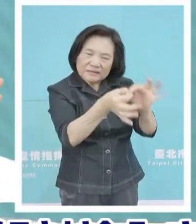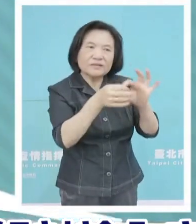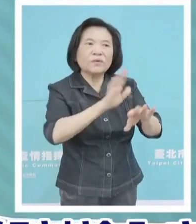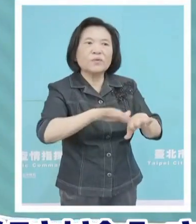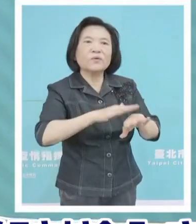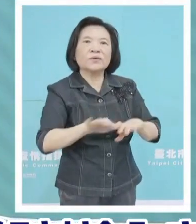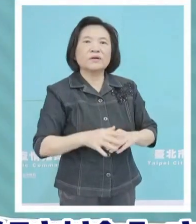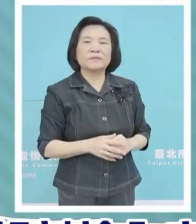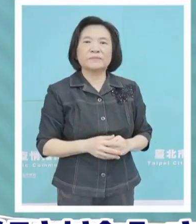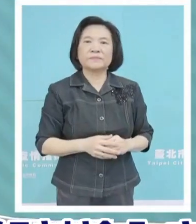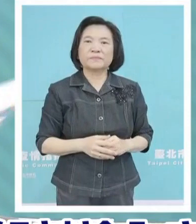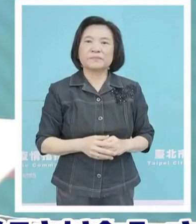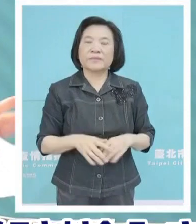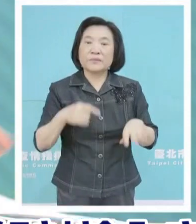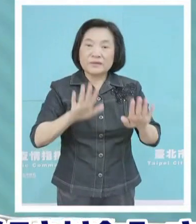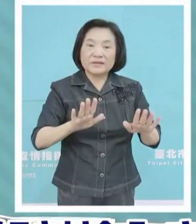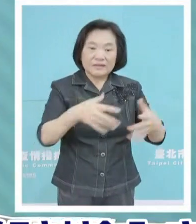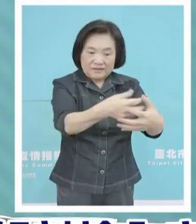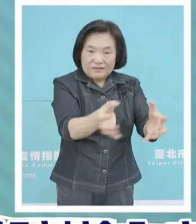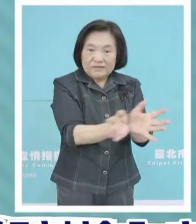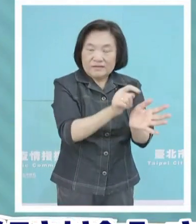面，我都讲得很清楚，